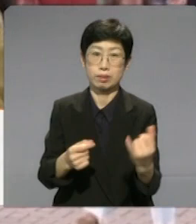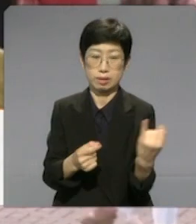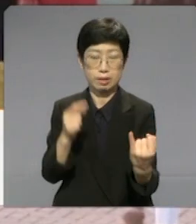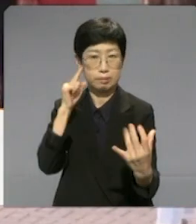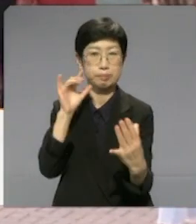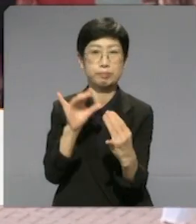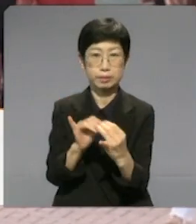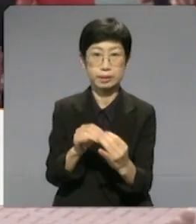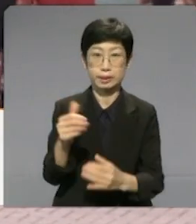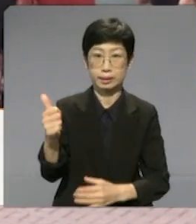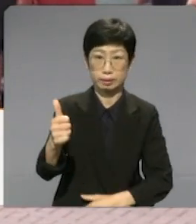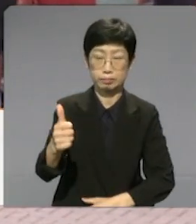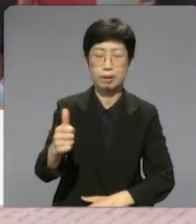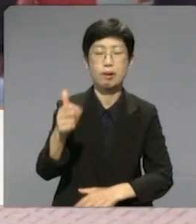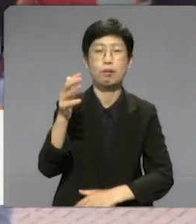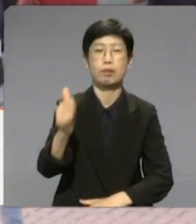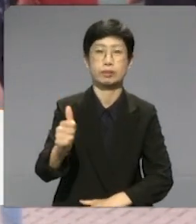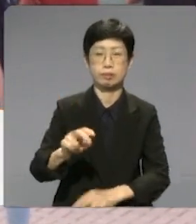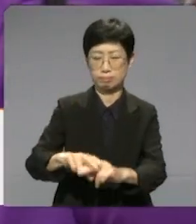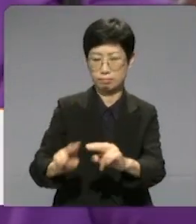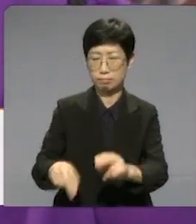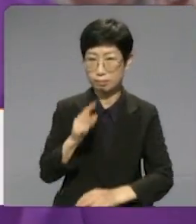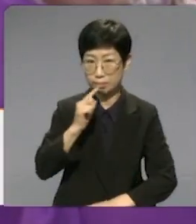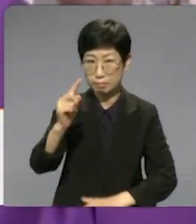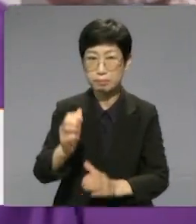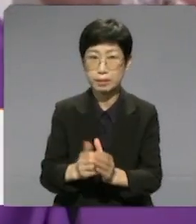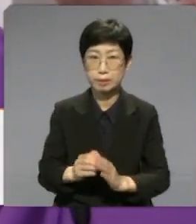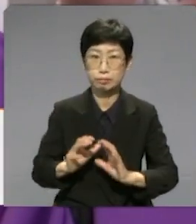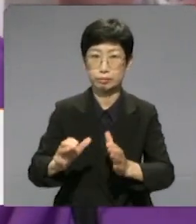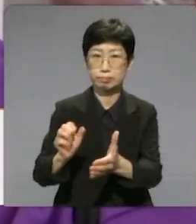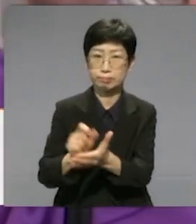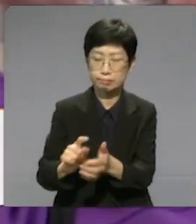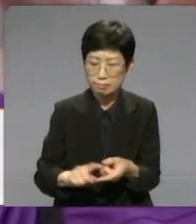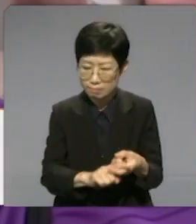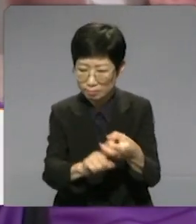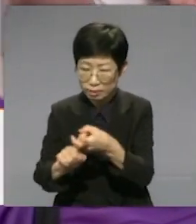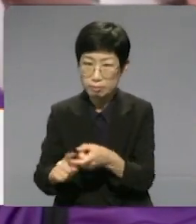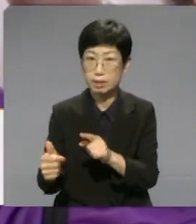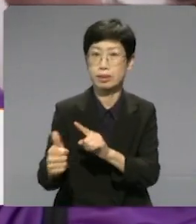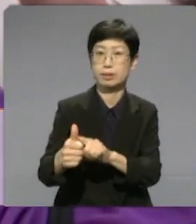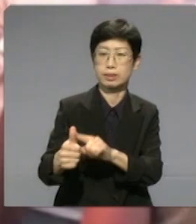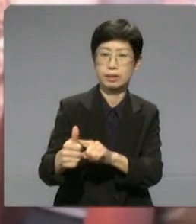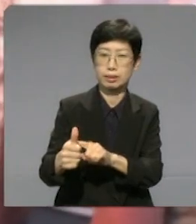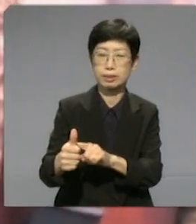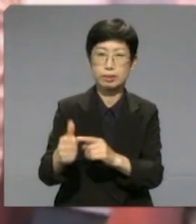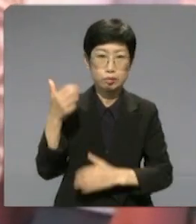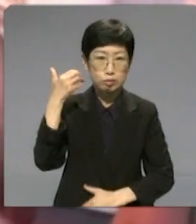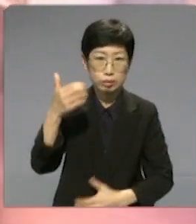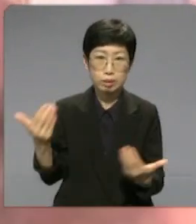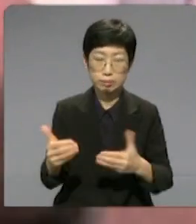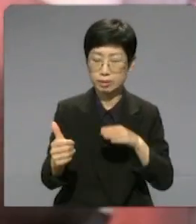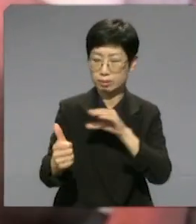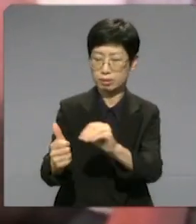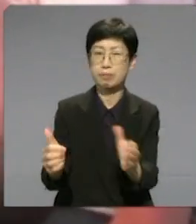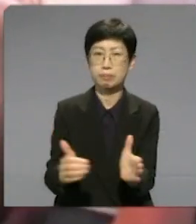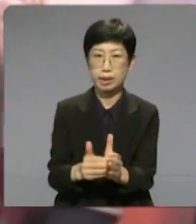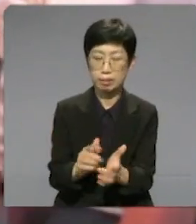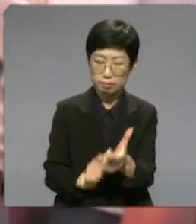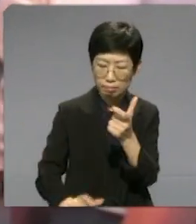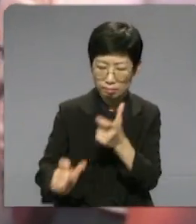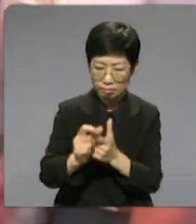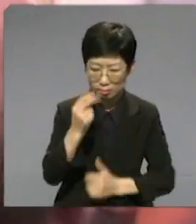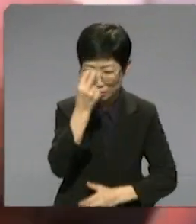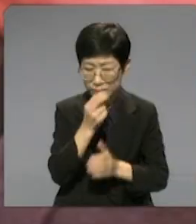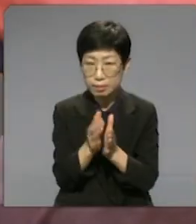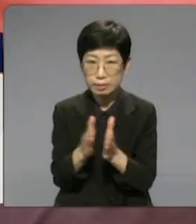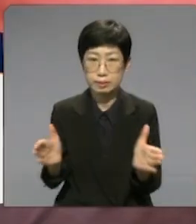루비알레스의 사퇴를 촉구했습니다. 국제축구연맹도 루비알레스에게 90일 직무정지를 내리며 추가 조사에 들어갔습니다.